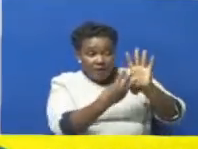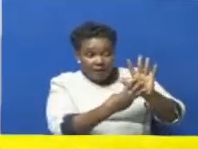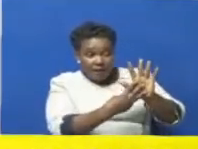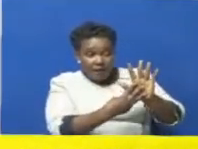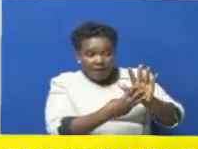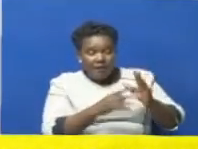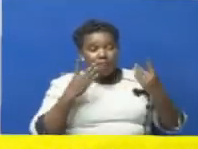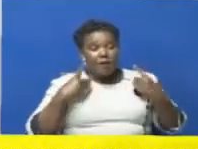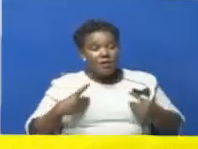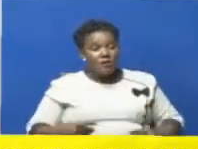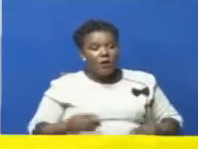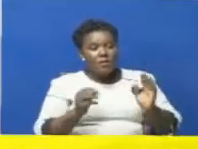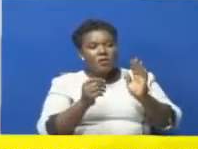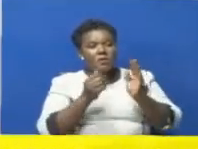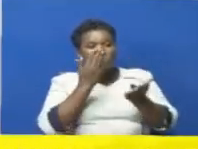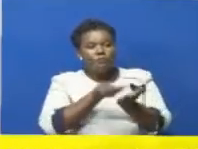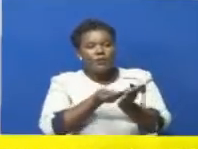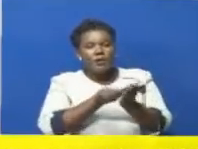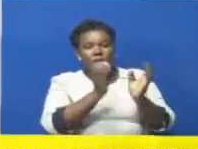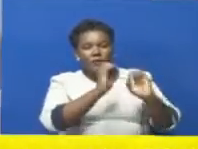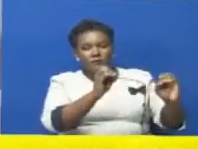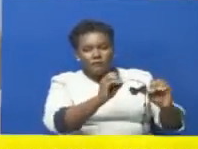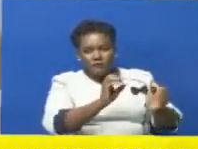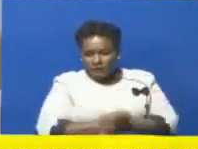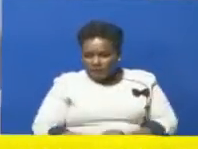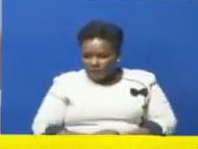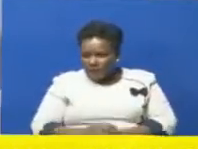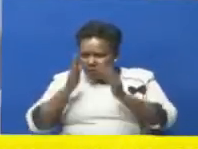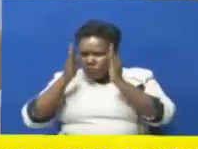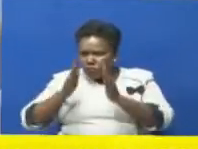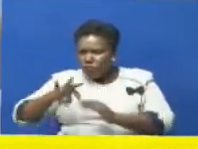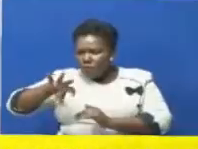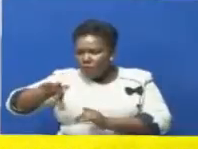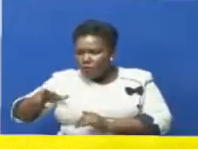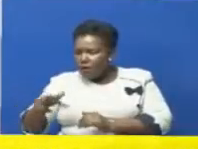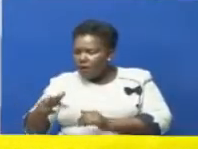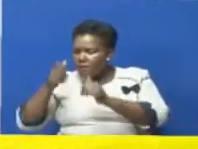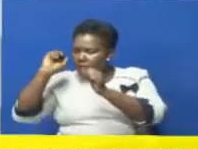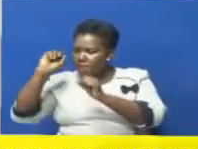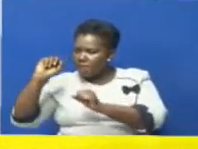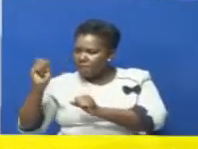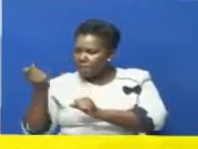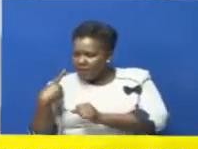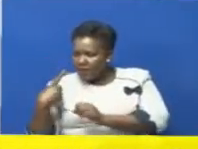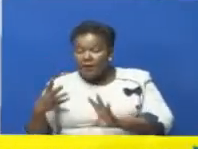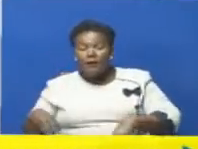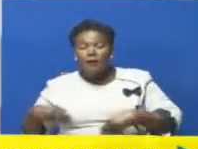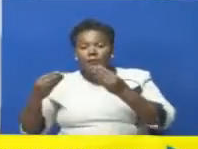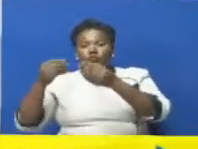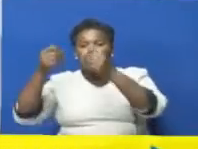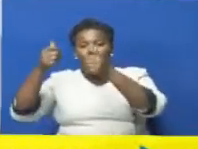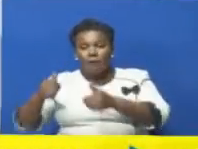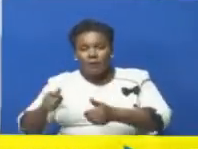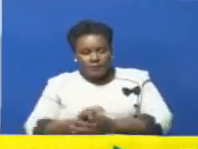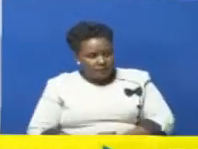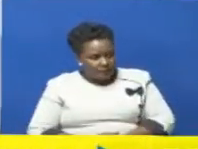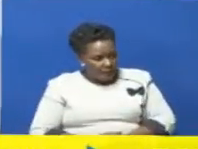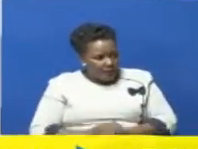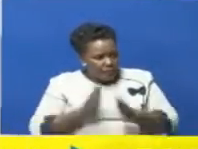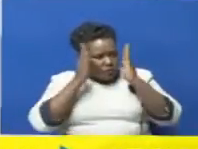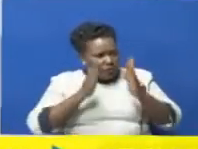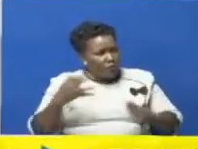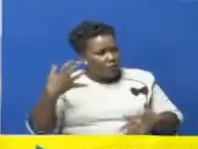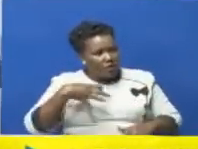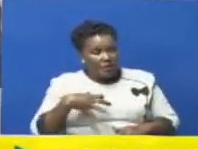hawakupendekeza. Mkuu wa mkoa wa Mbeya hapa anatoa ahadi kwa kamati hiyo. Tukuhakikishie mheshimiwa waziri, tutaendelea